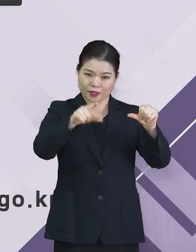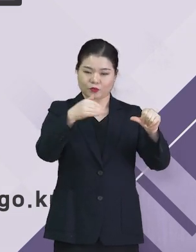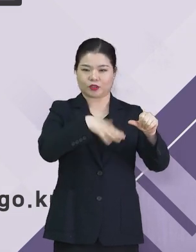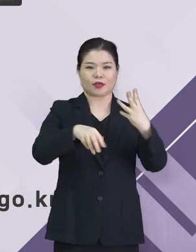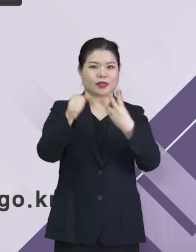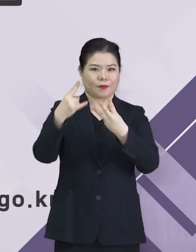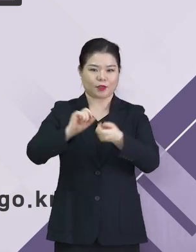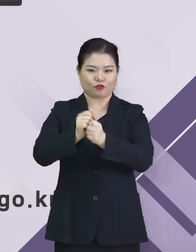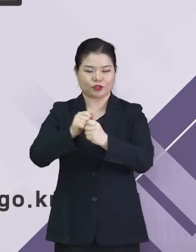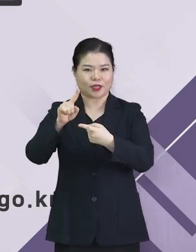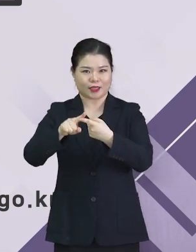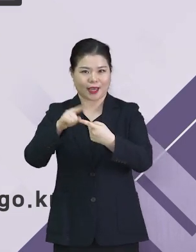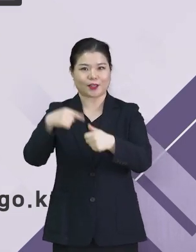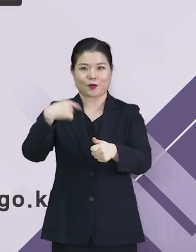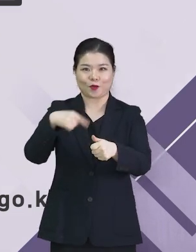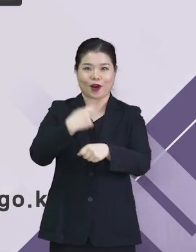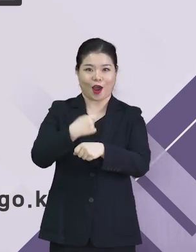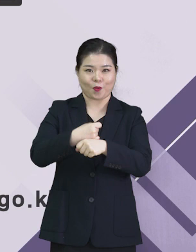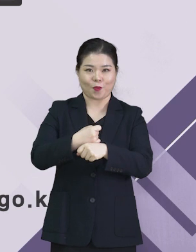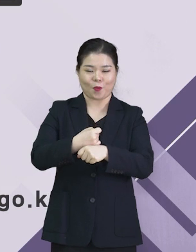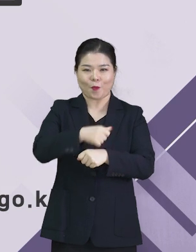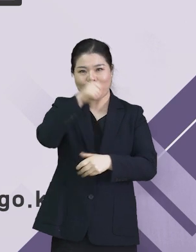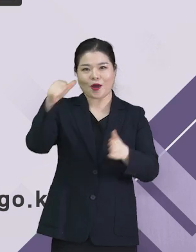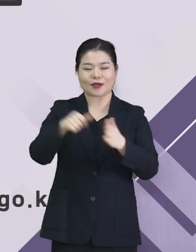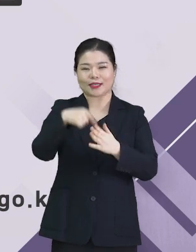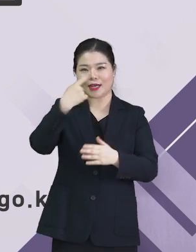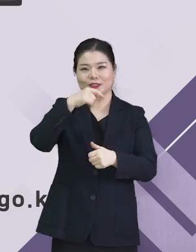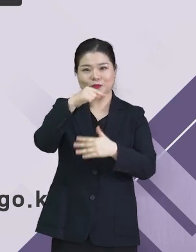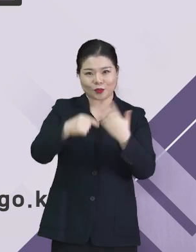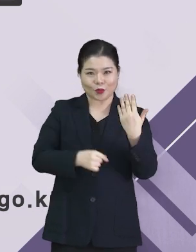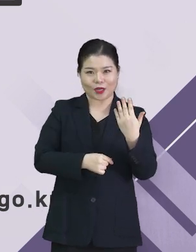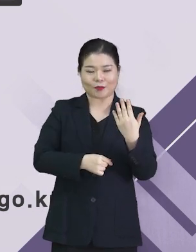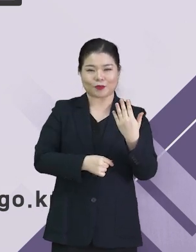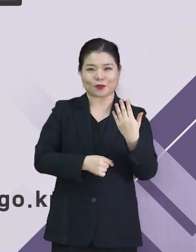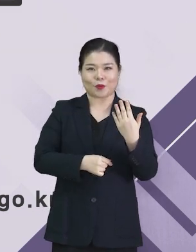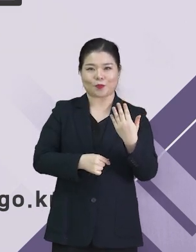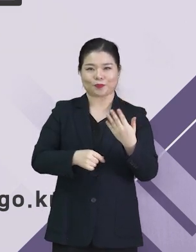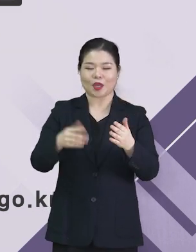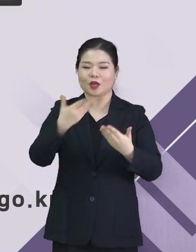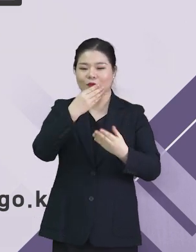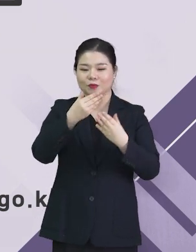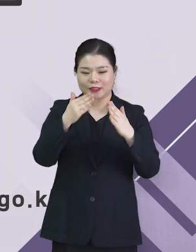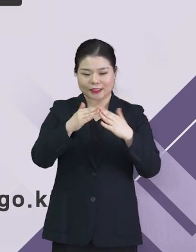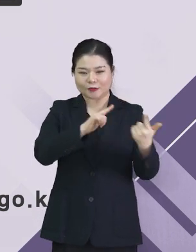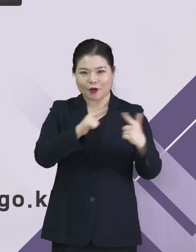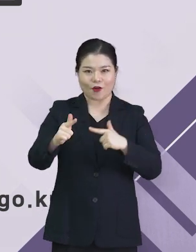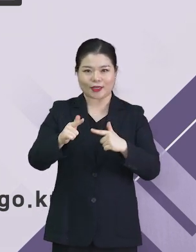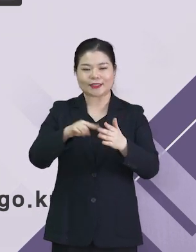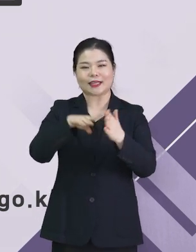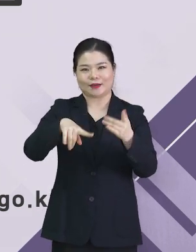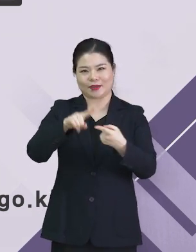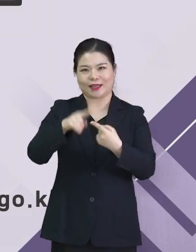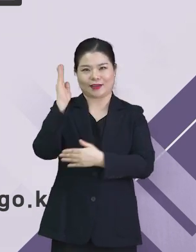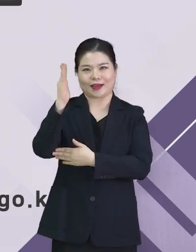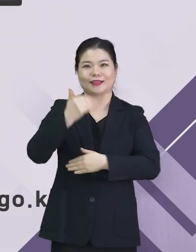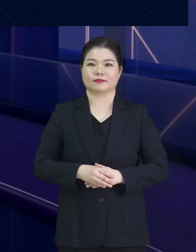걸쳐 주식 기초 강좌를 운영하며 평생학습 프로그램으로 10일 부동산 세법 강좌가 진행됩니다.